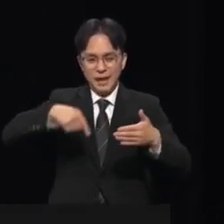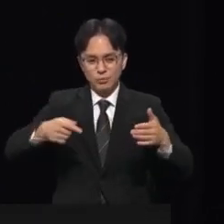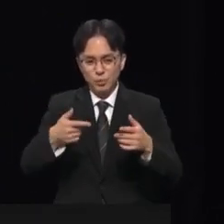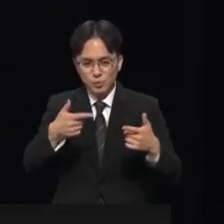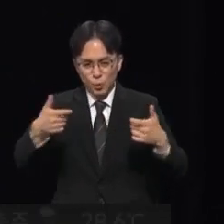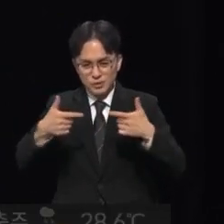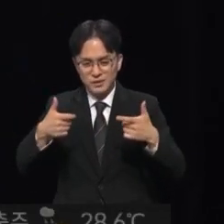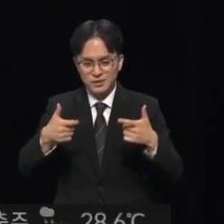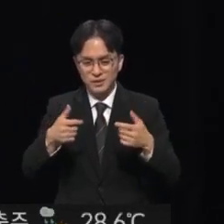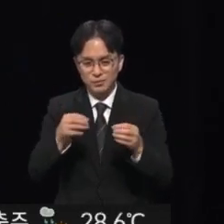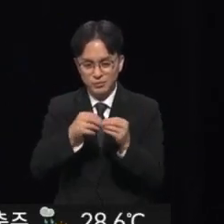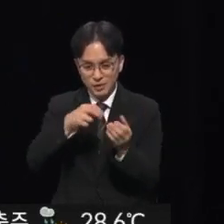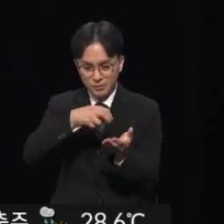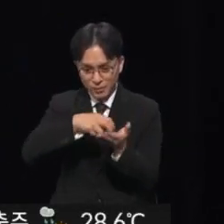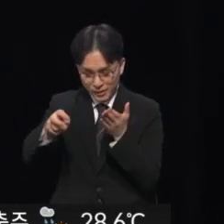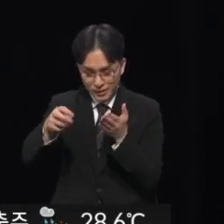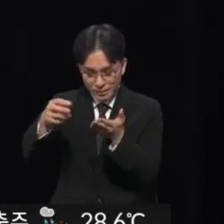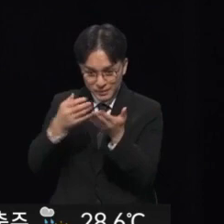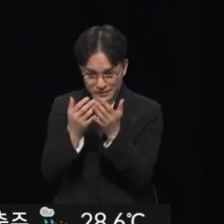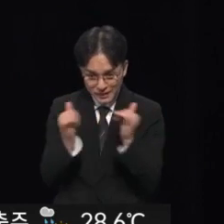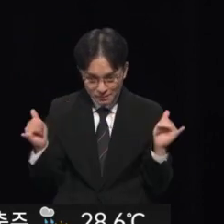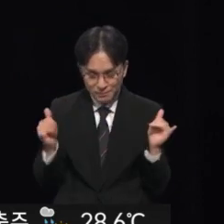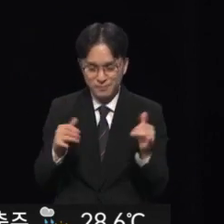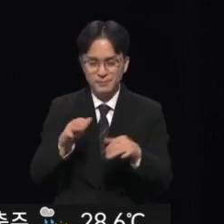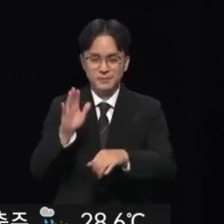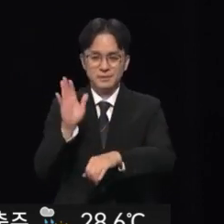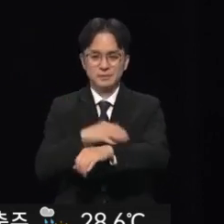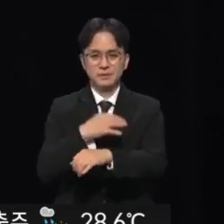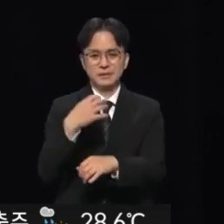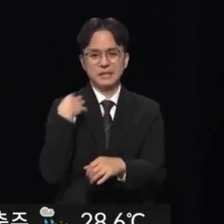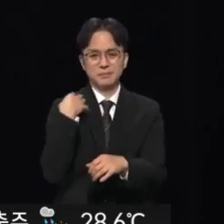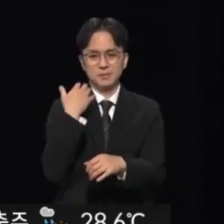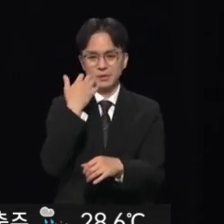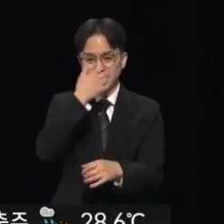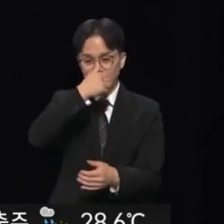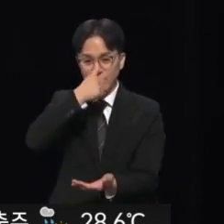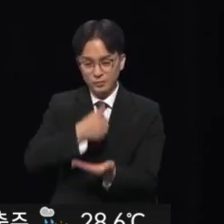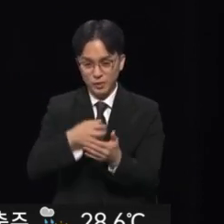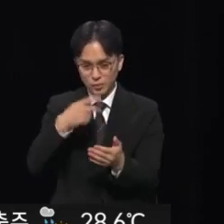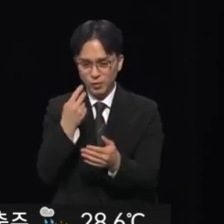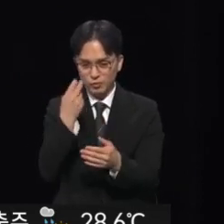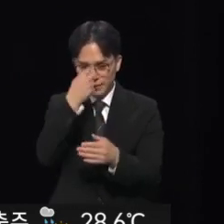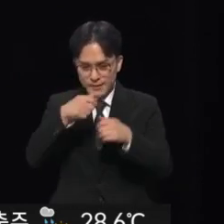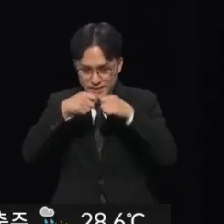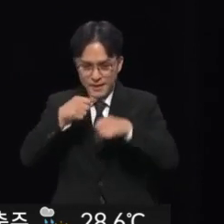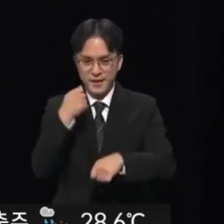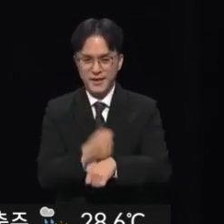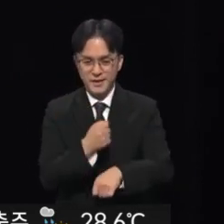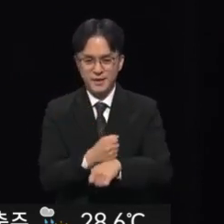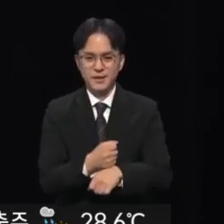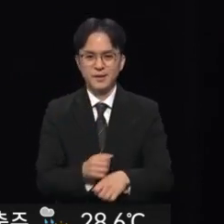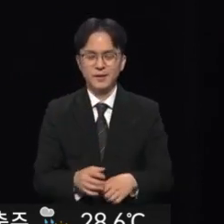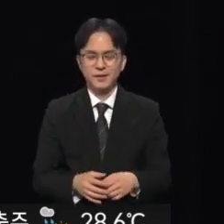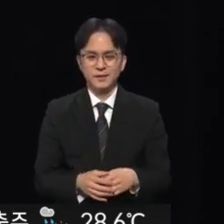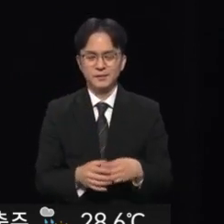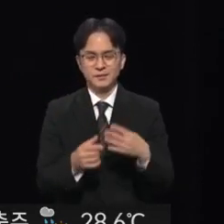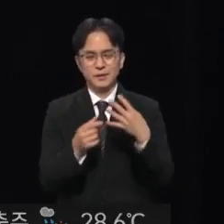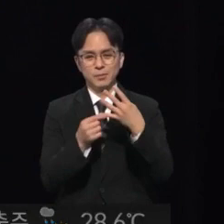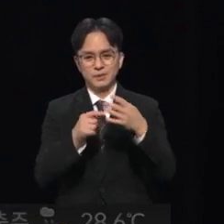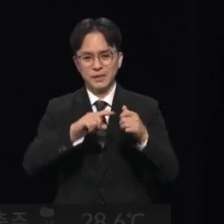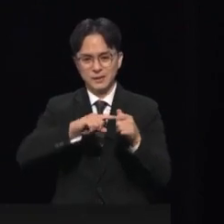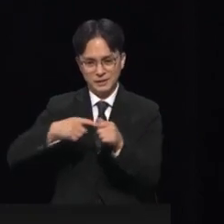사람들이 책임져야 하고 성상납건도 철저하게 수사합시다. 라는 의견 줬고요. 예,